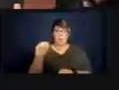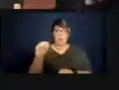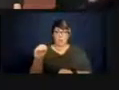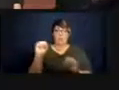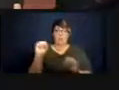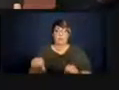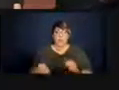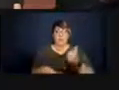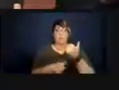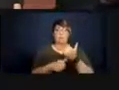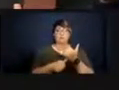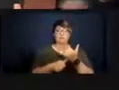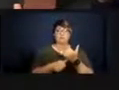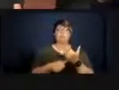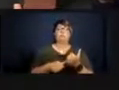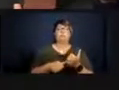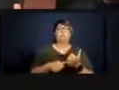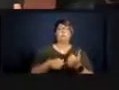usawa.